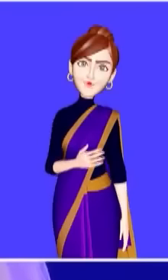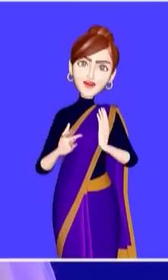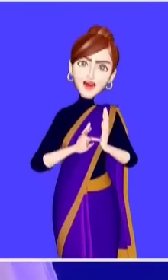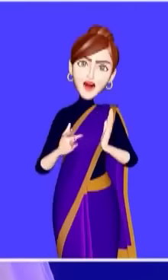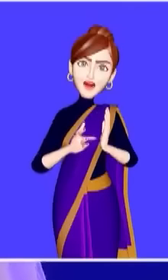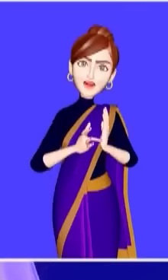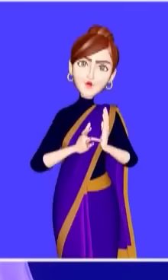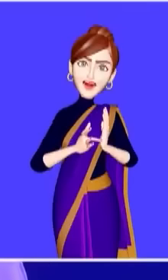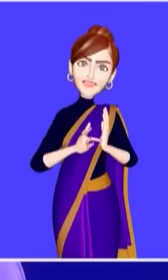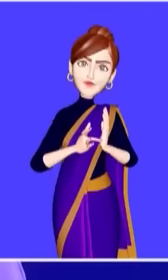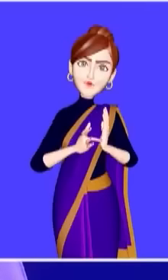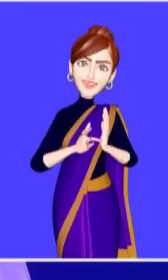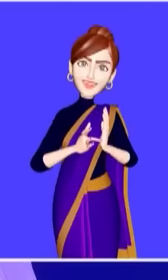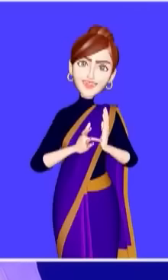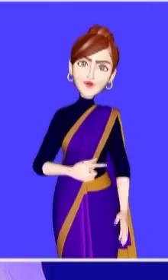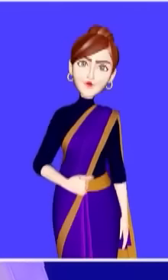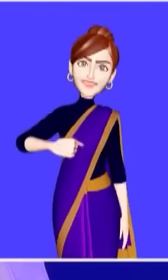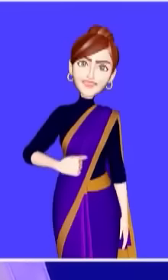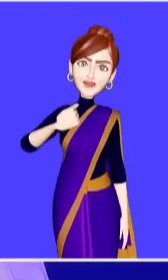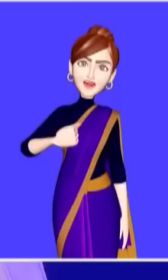वैसा ही हमारा भविष्य तय होगा।